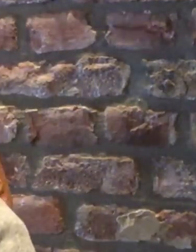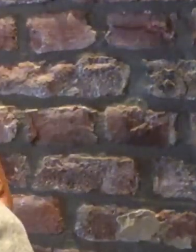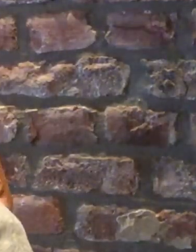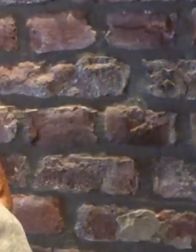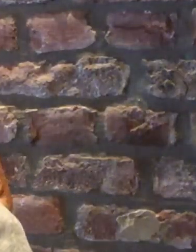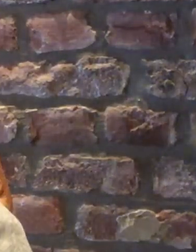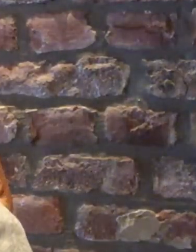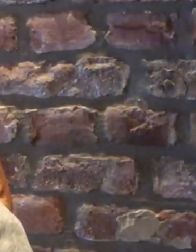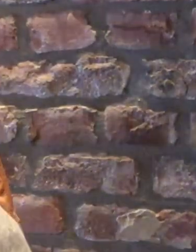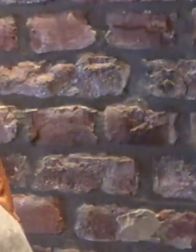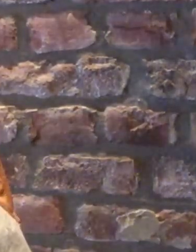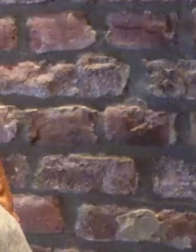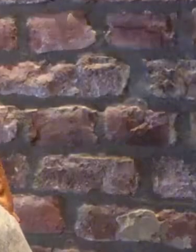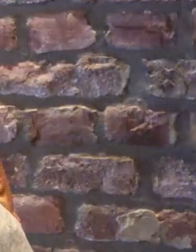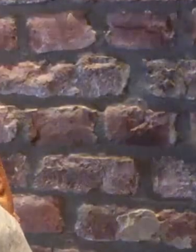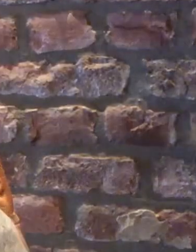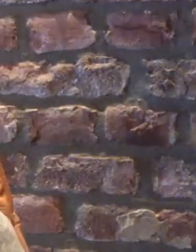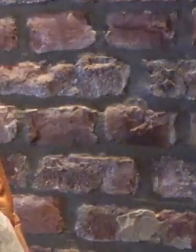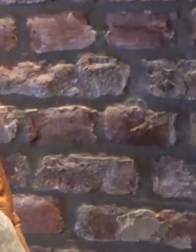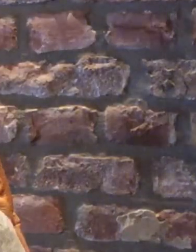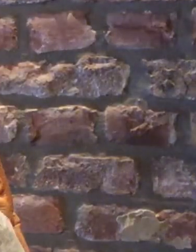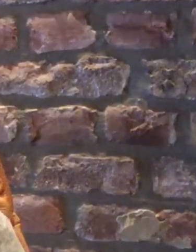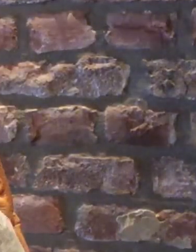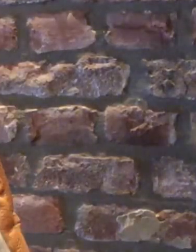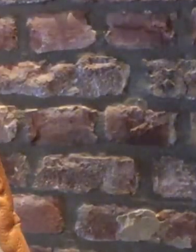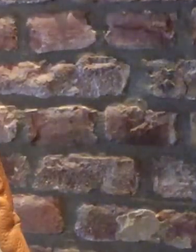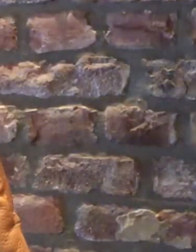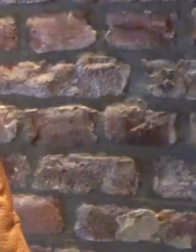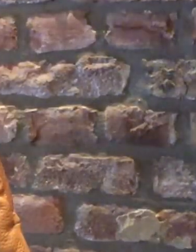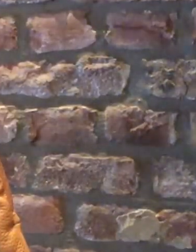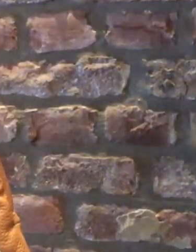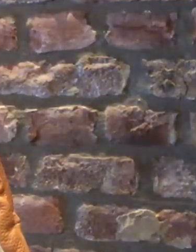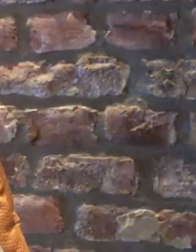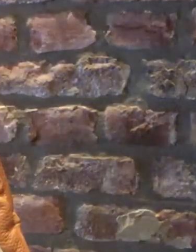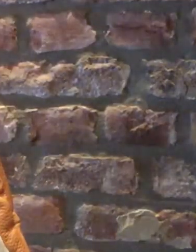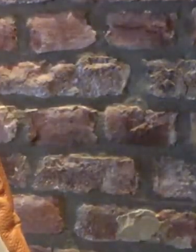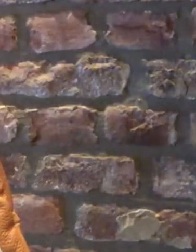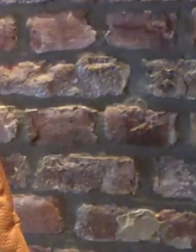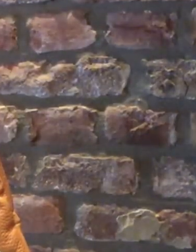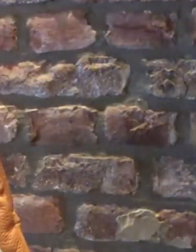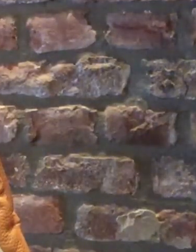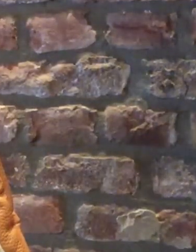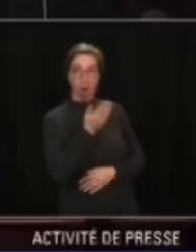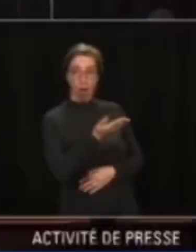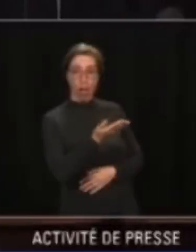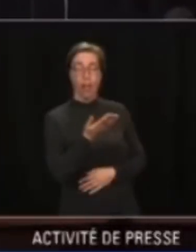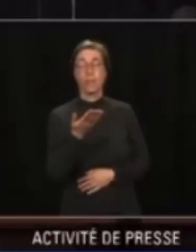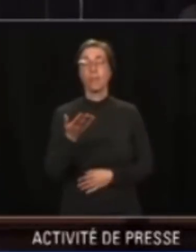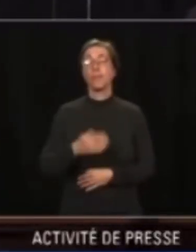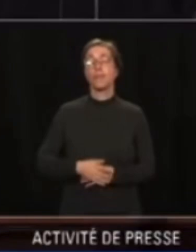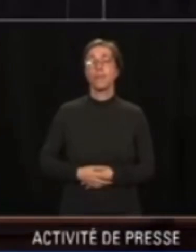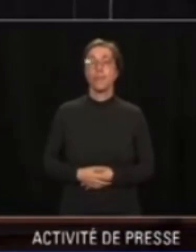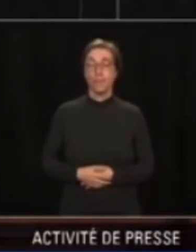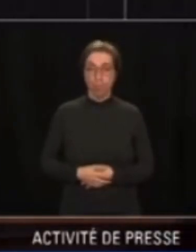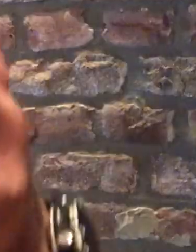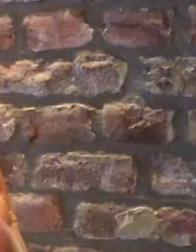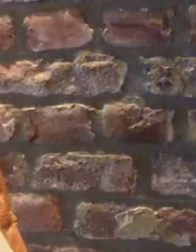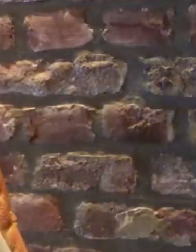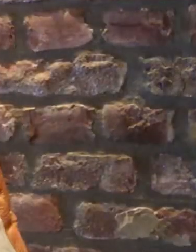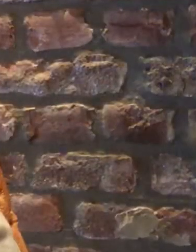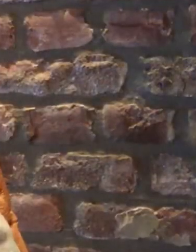regardé la conférence de presse belge j'ai regardé la conférence de presse québécoise et la belgique québec même combat oui bon tout le monde